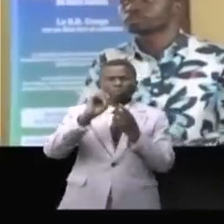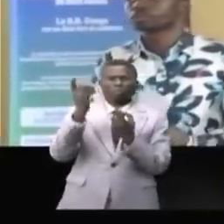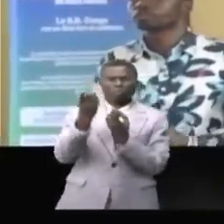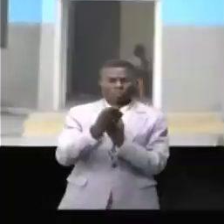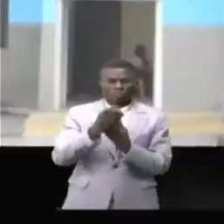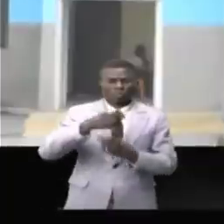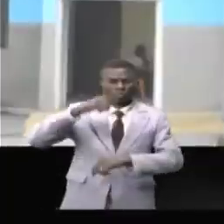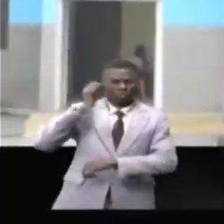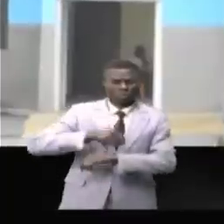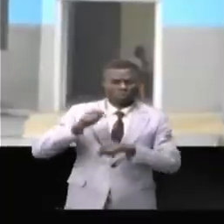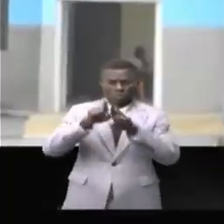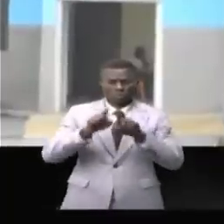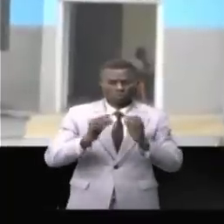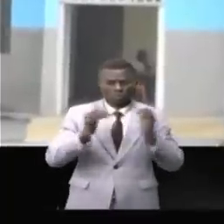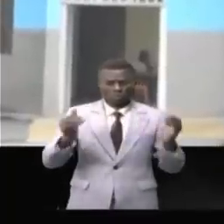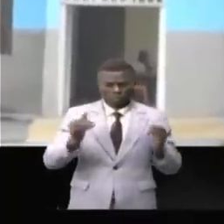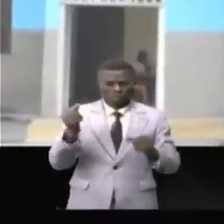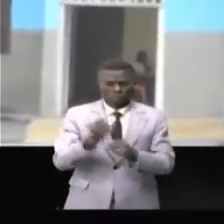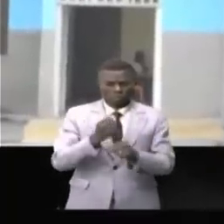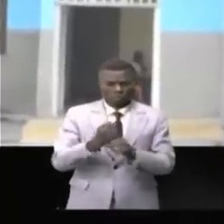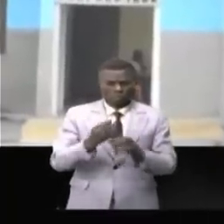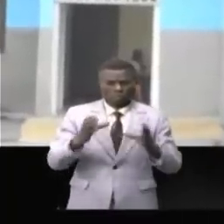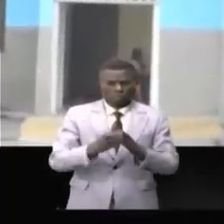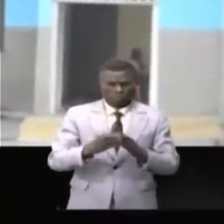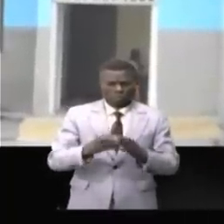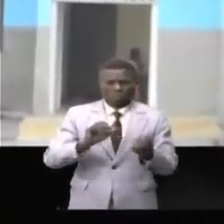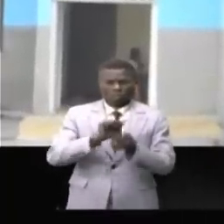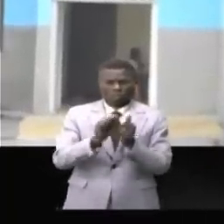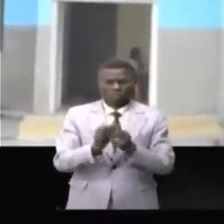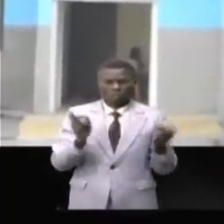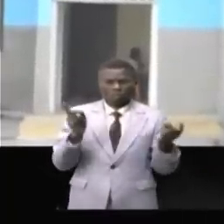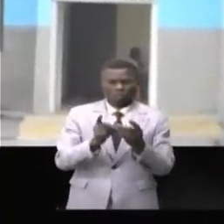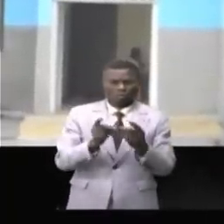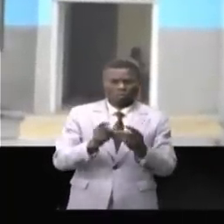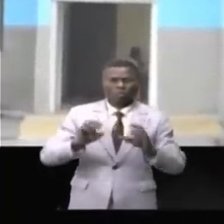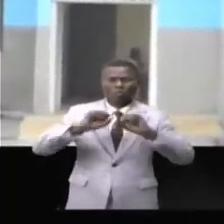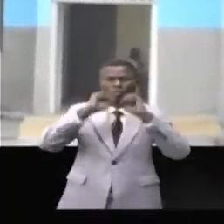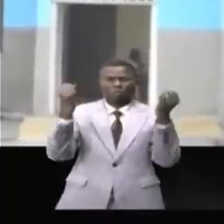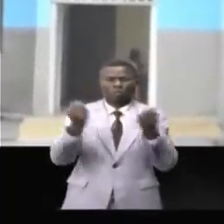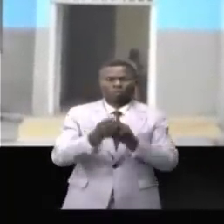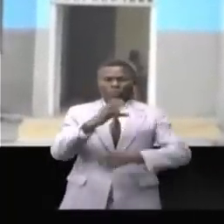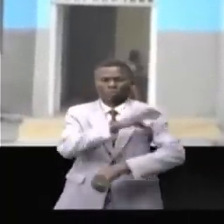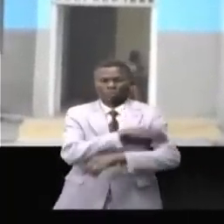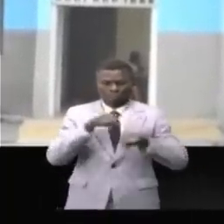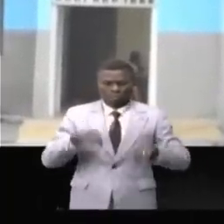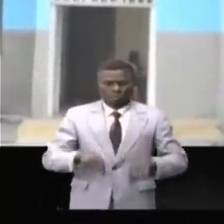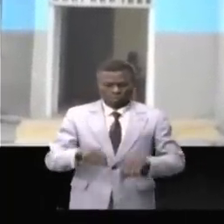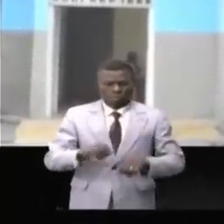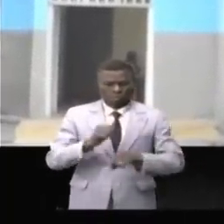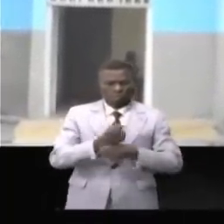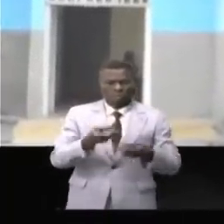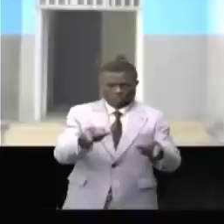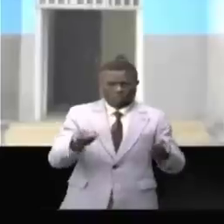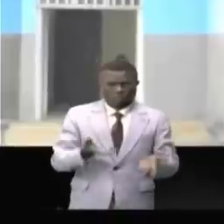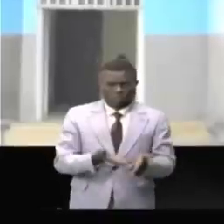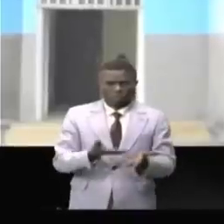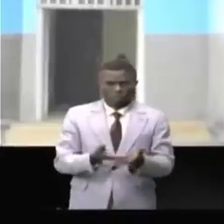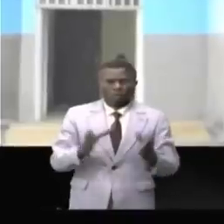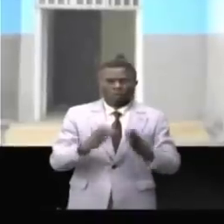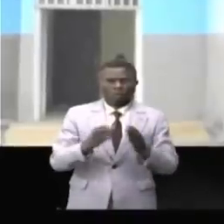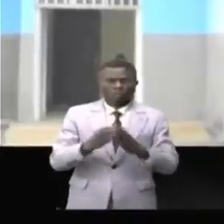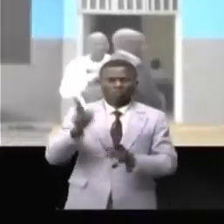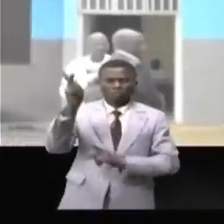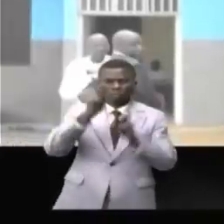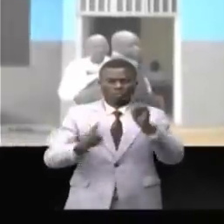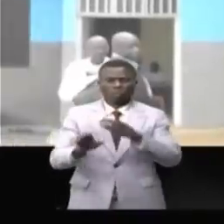Justice et Paix. Nous allons travailler ici avec le cadre de concertation de la société civile de la ville de Kinshasa pour mettre ce cadre en réseau avec les populations à